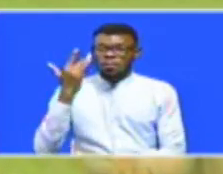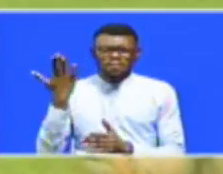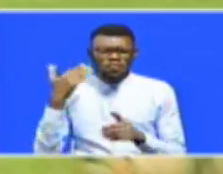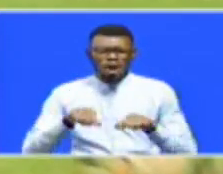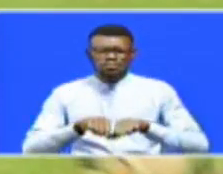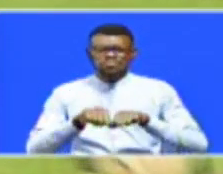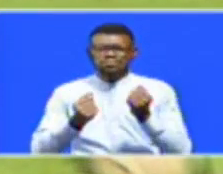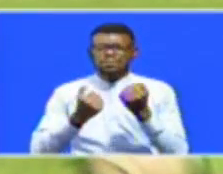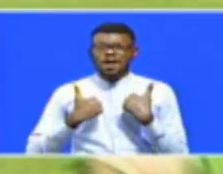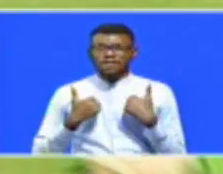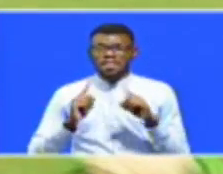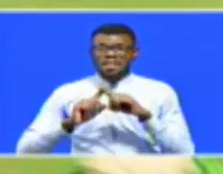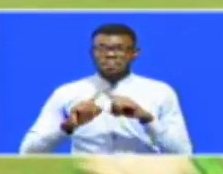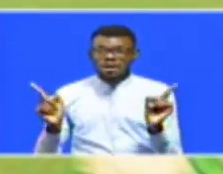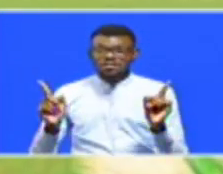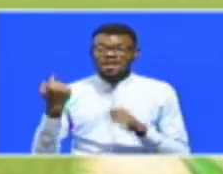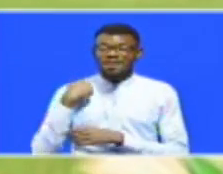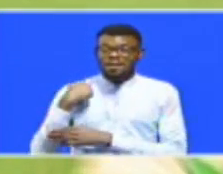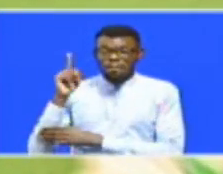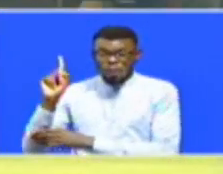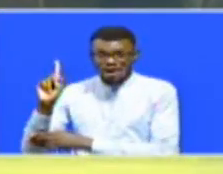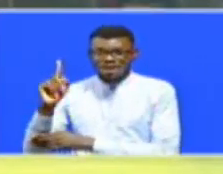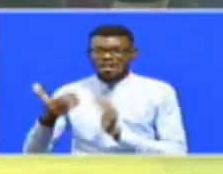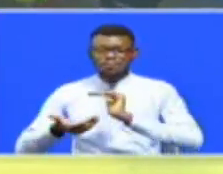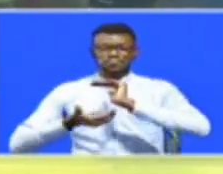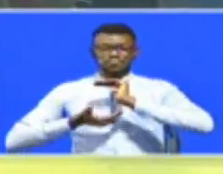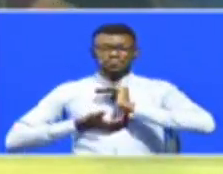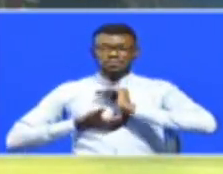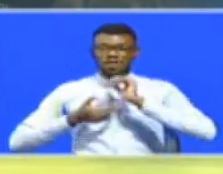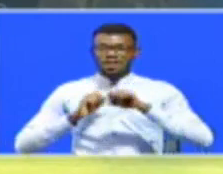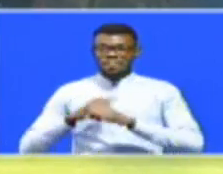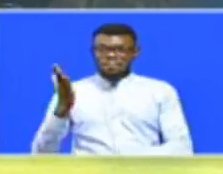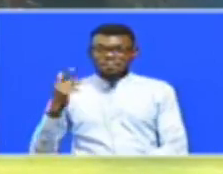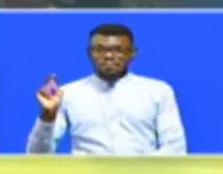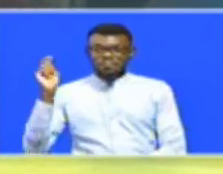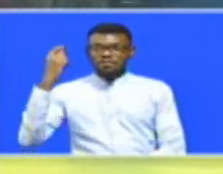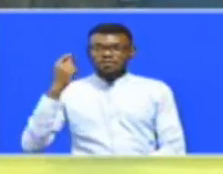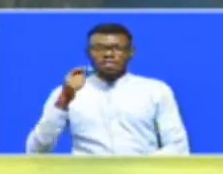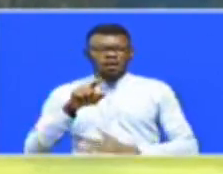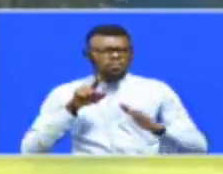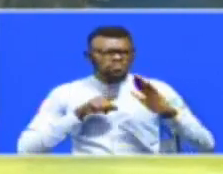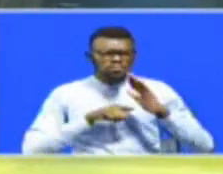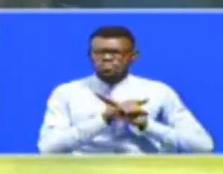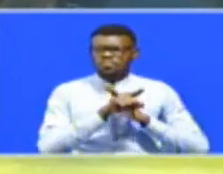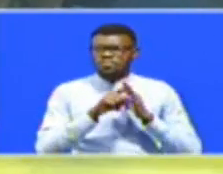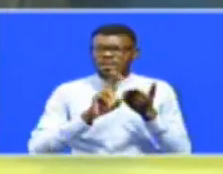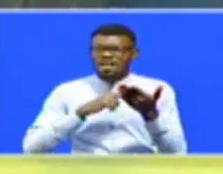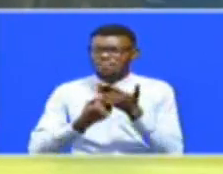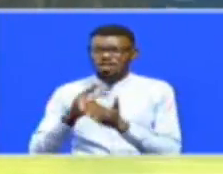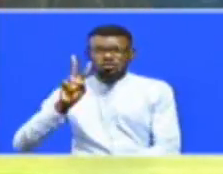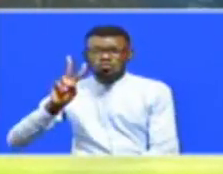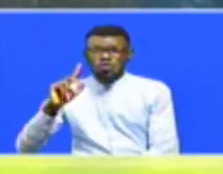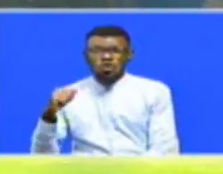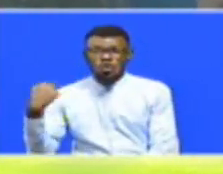jeraha. Ingawaje alihifadhi namba yake aliporejea kwenye viwango bora akiruhusu mabao mawili tu kwenye mechi nane kabla ligi